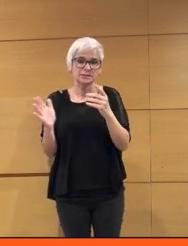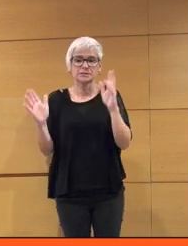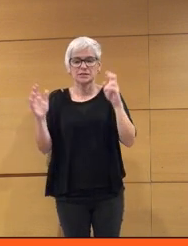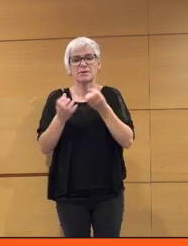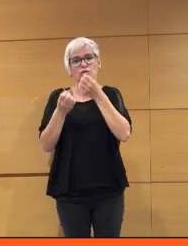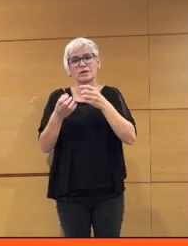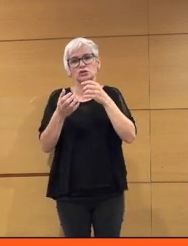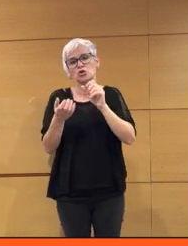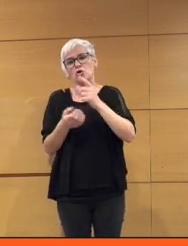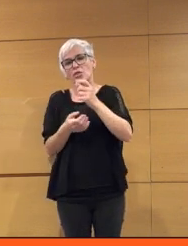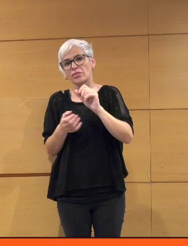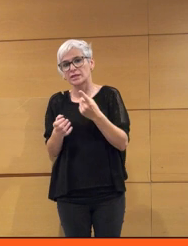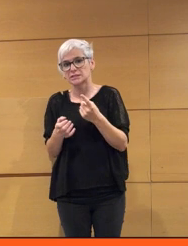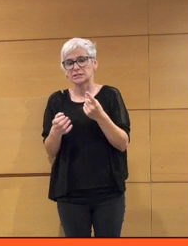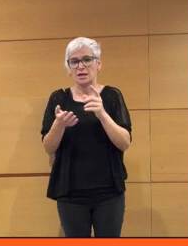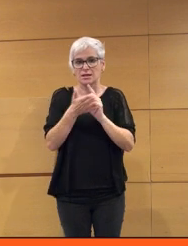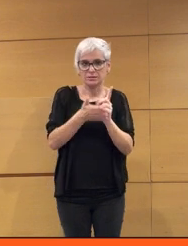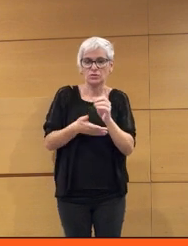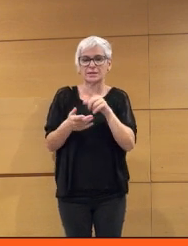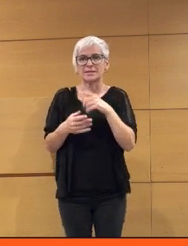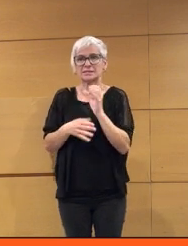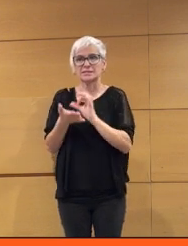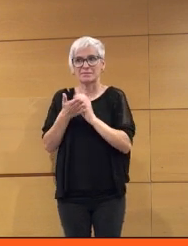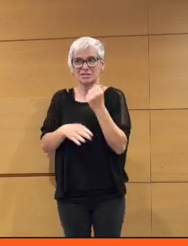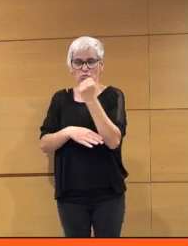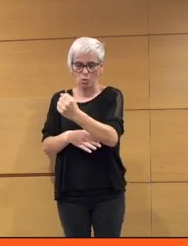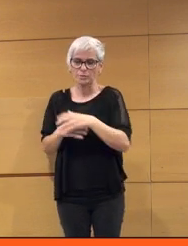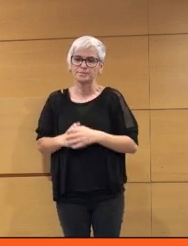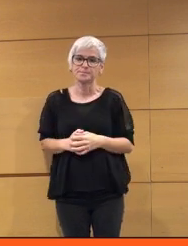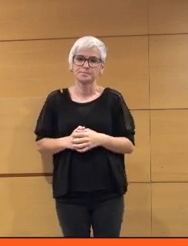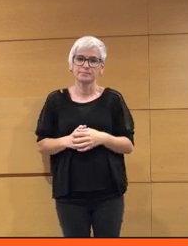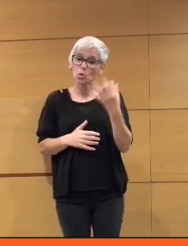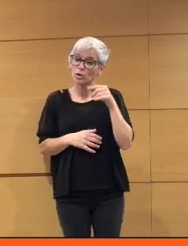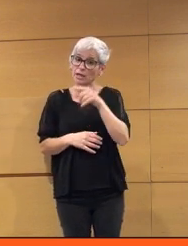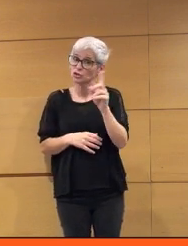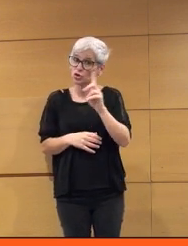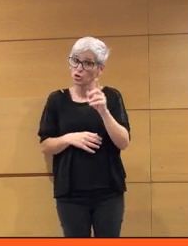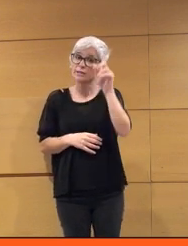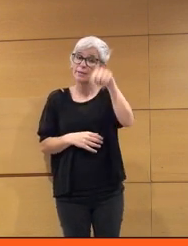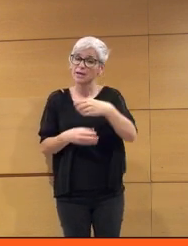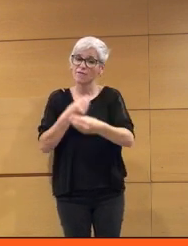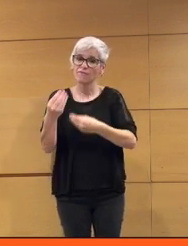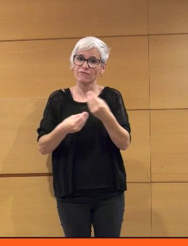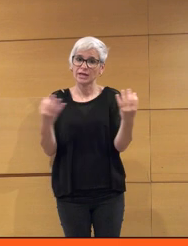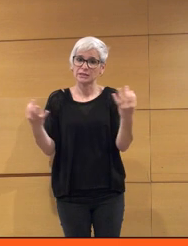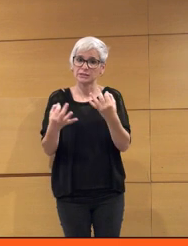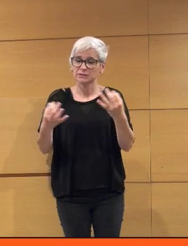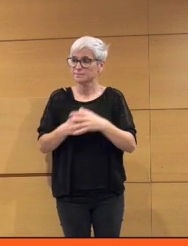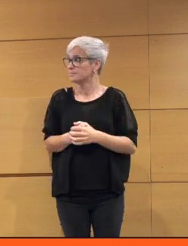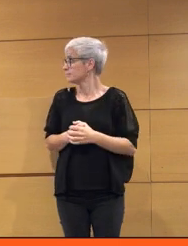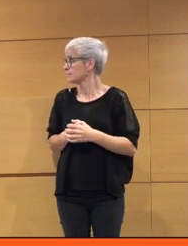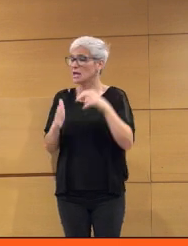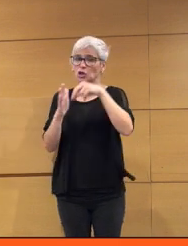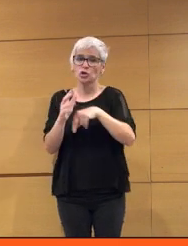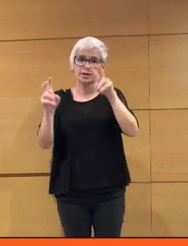no digital i serveis de suport. I no només això, sinó que s'està fent una nova norma